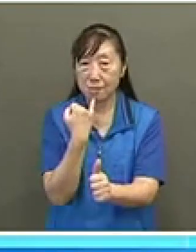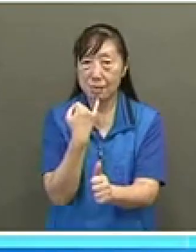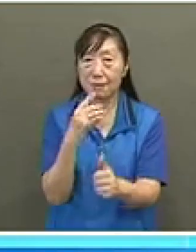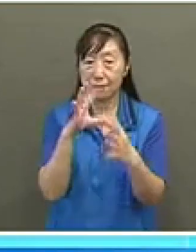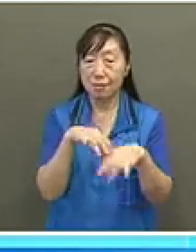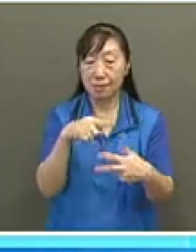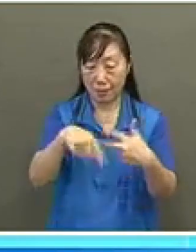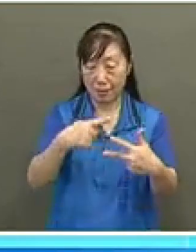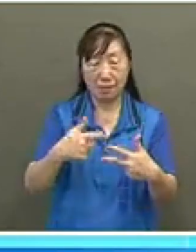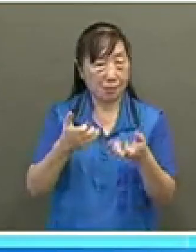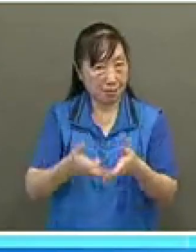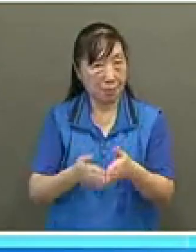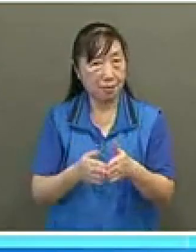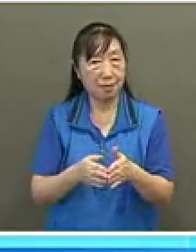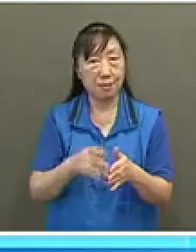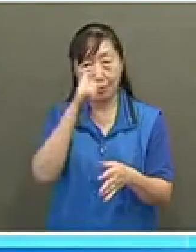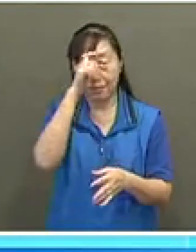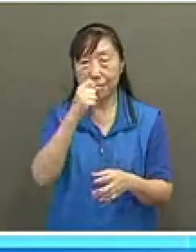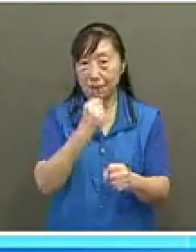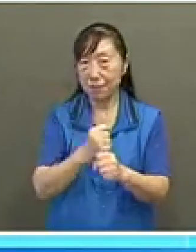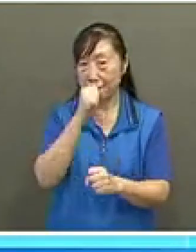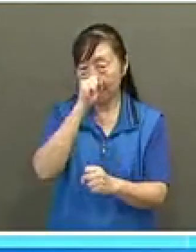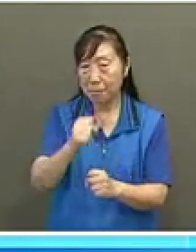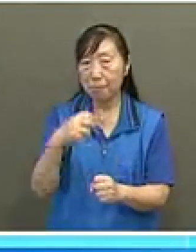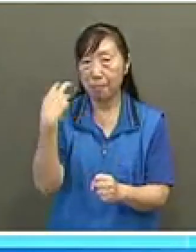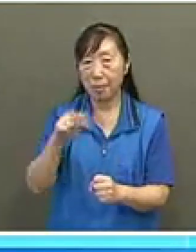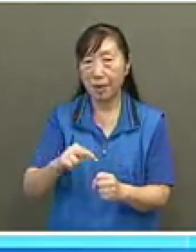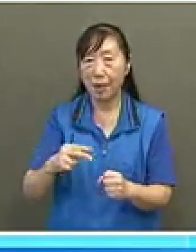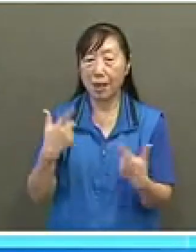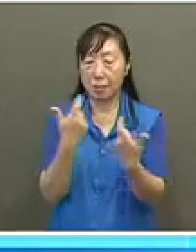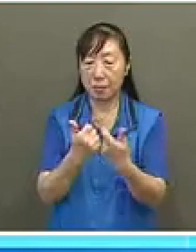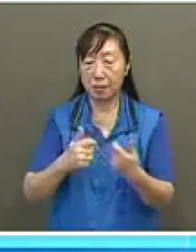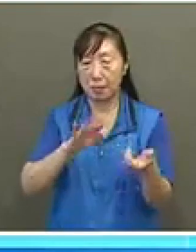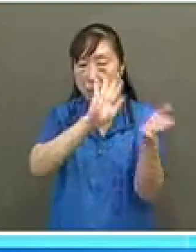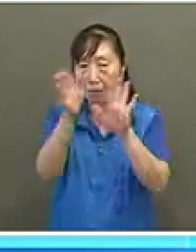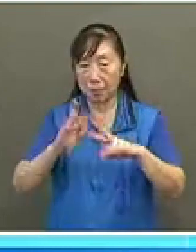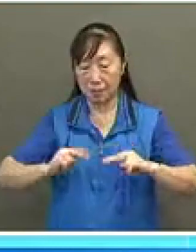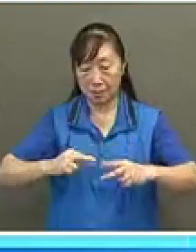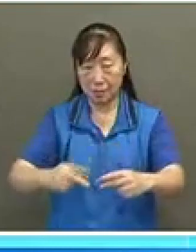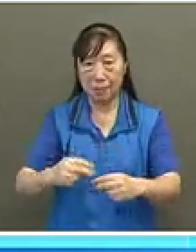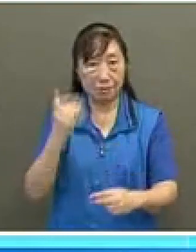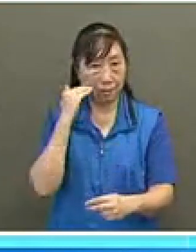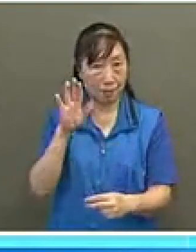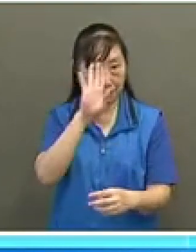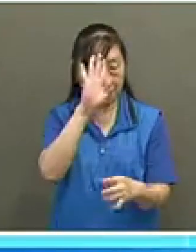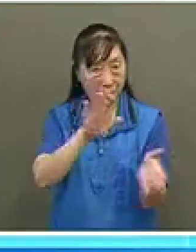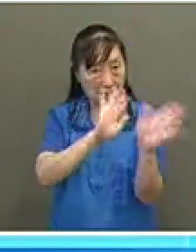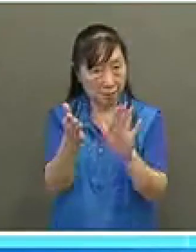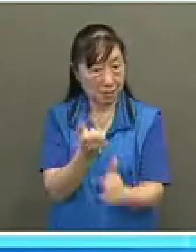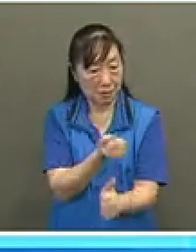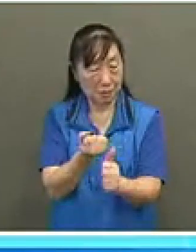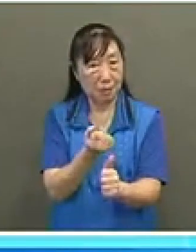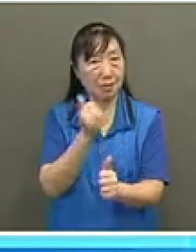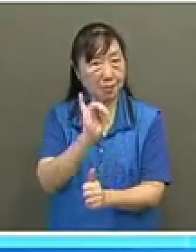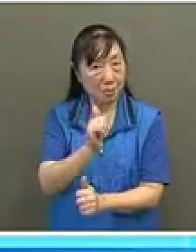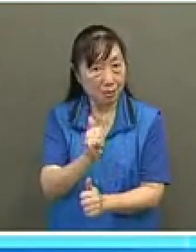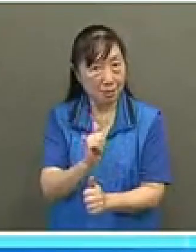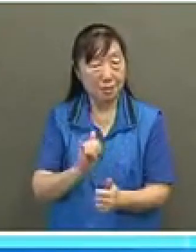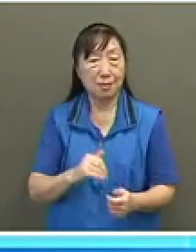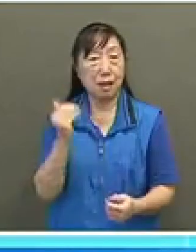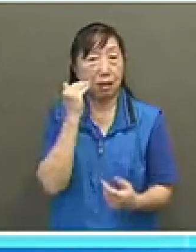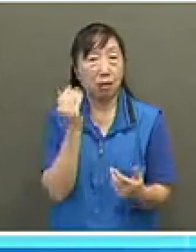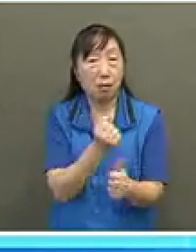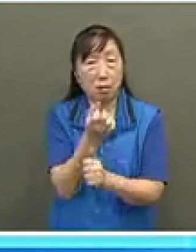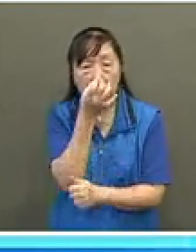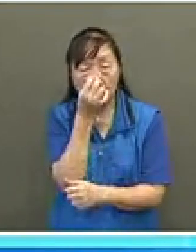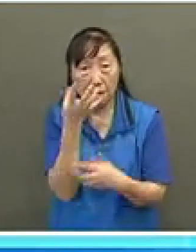键。所以我们会做好滚动式的检讨，如果疫情能够控制下来，当然最好；如果没有，